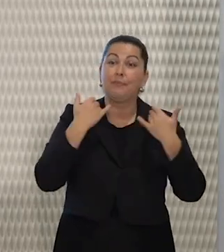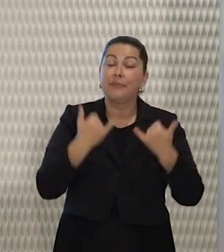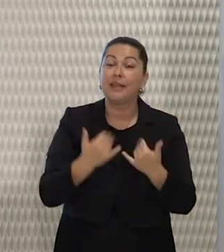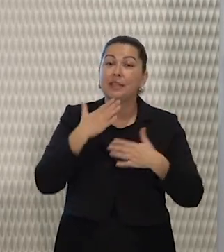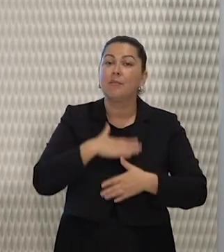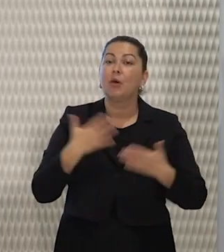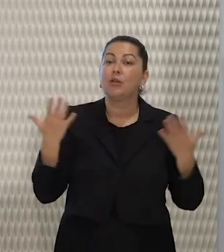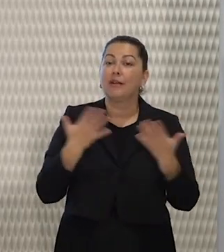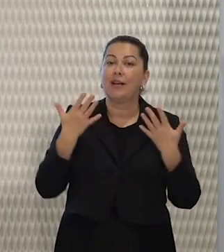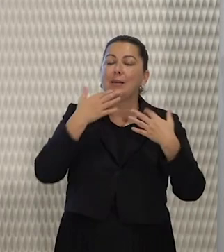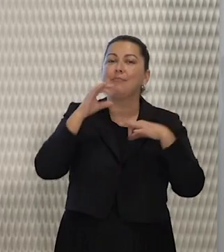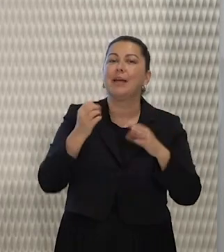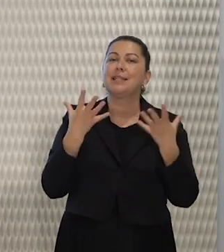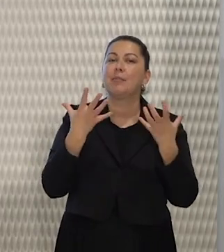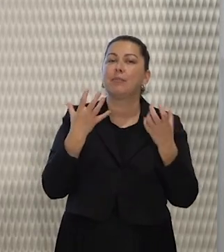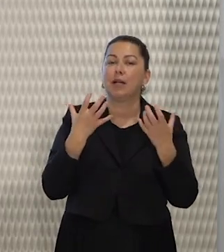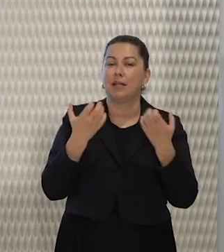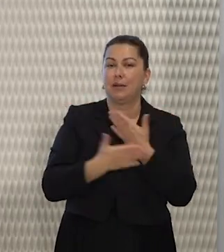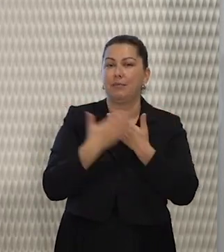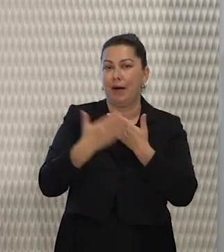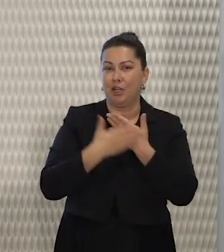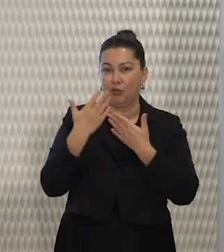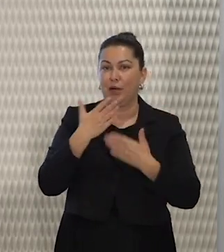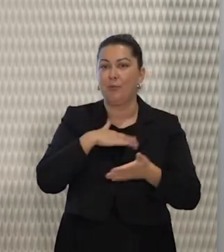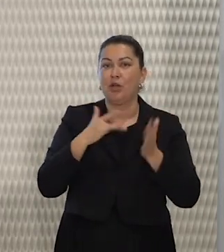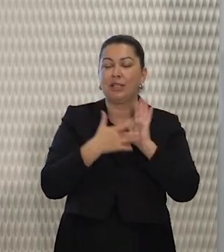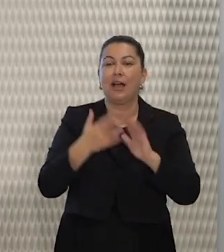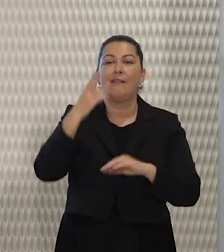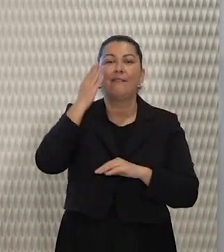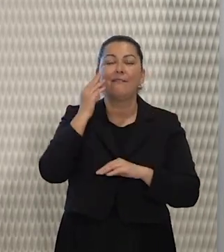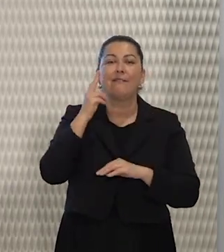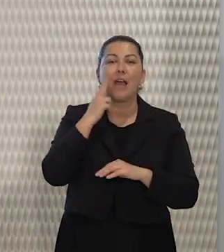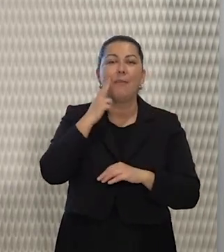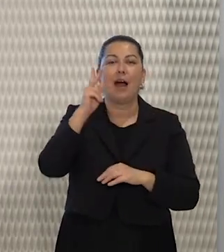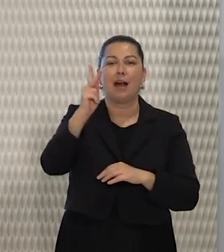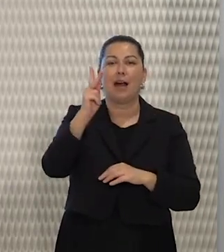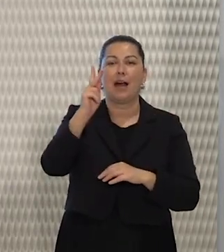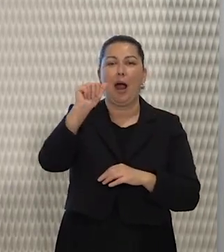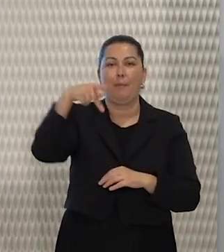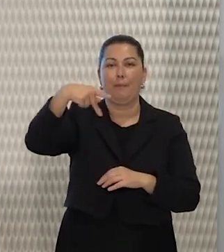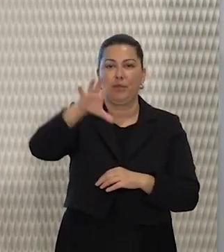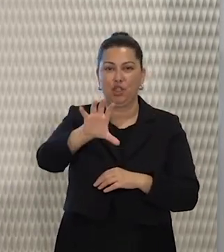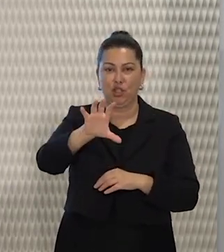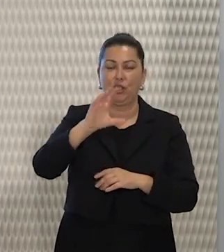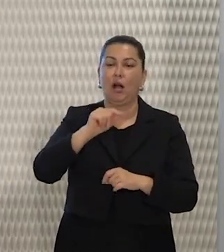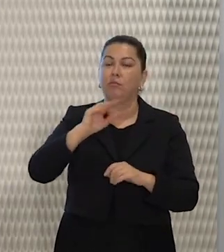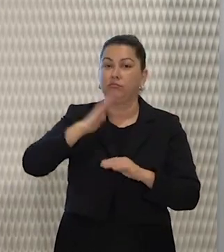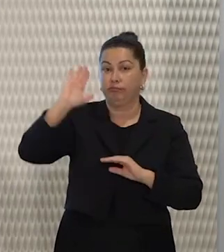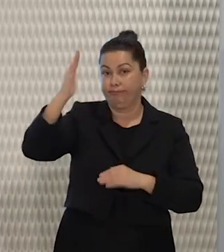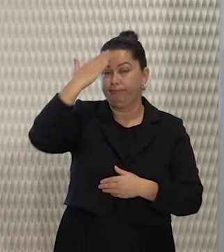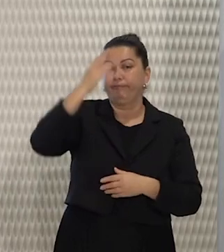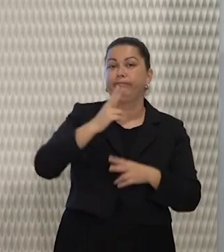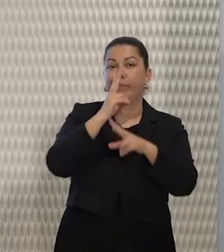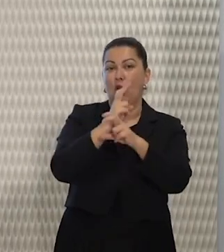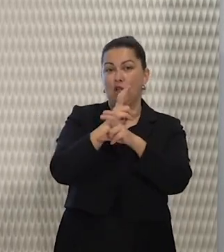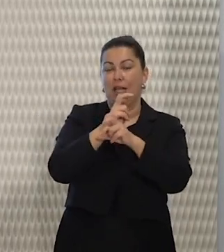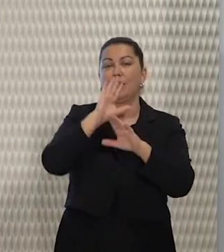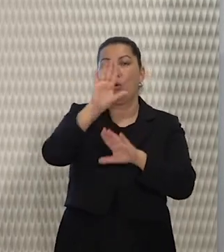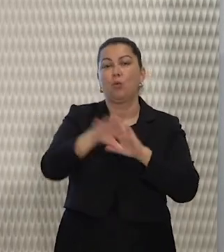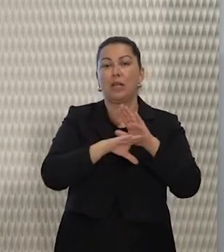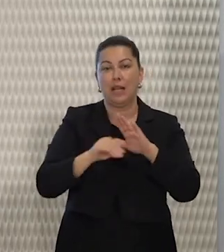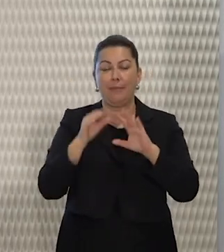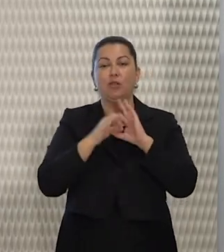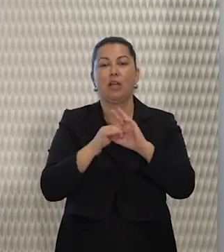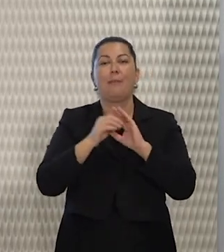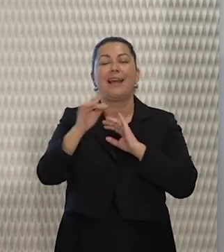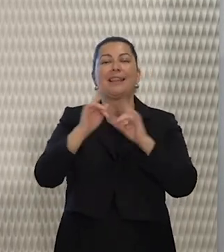weiteren Best-Practice-Beispiel. Wir freuen uns, dass auch die Firma Kapsch als ja, renommiertes österreichisches Unternehmen, wenn es um